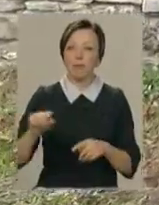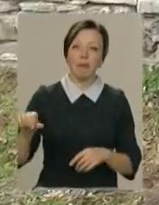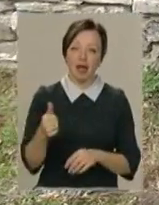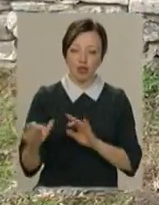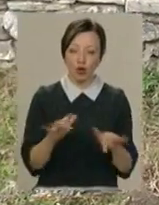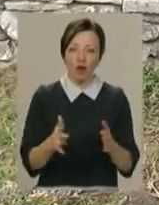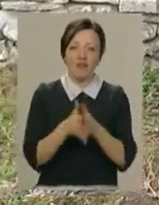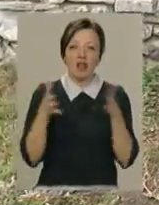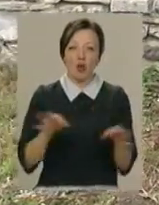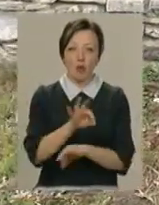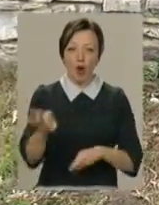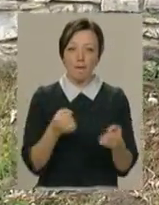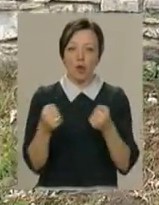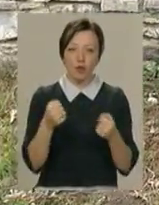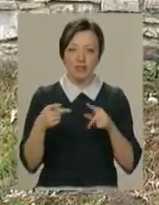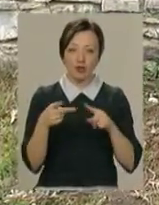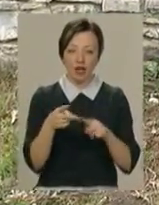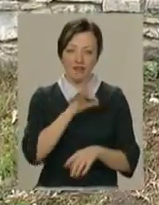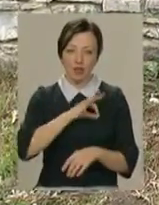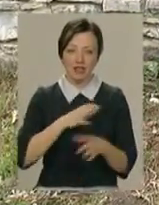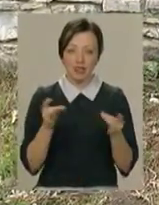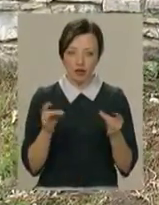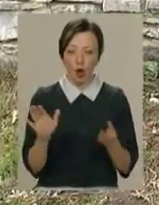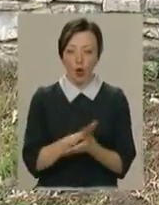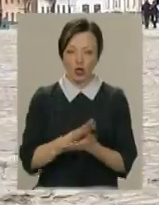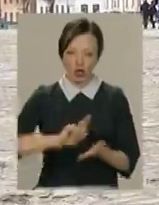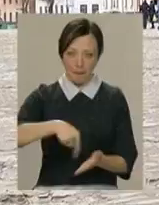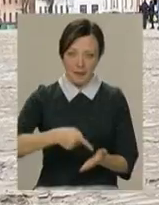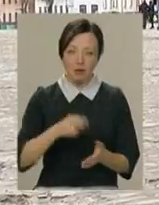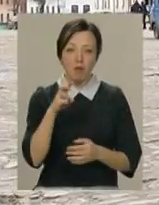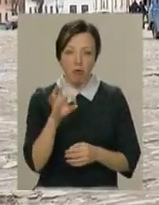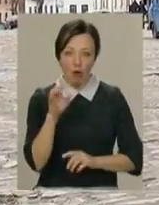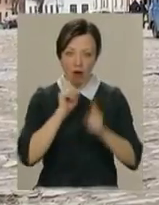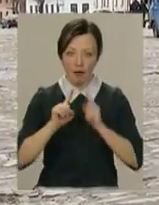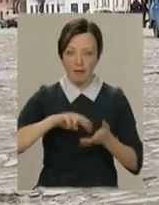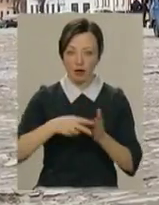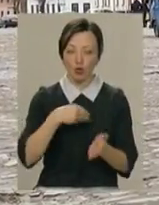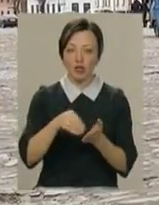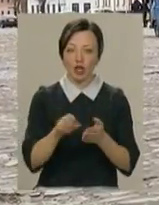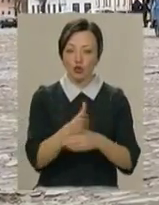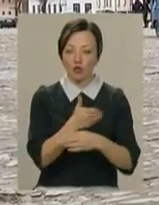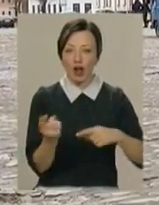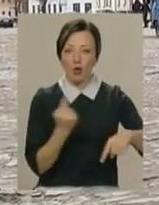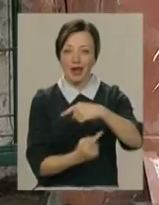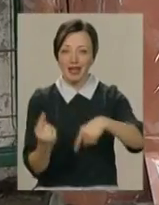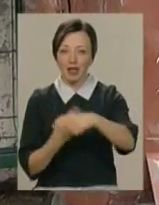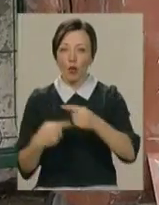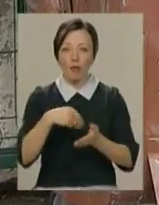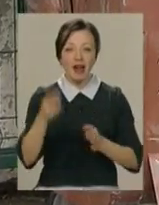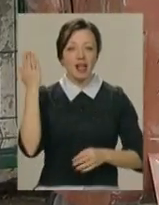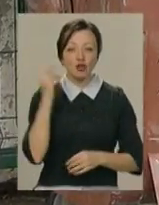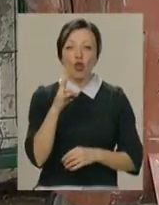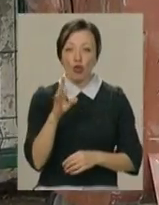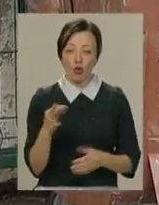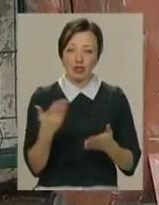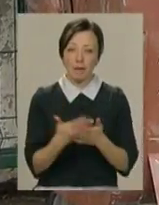крок великого проекту боротьби за вторинне використання сировини і очищення міста, бо в міській раді планують купити сортувальну лінію. І купили б раніше, але на це